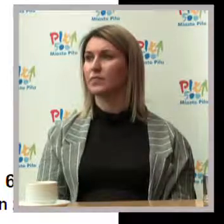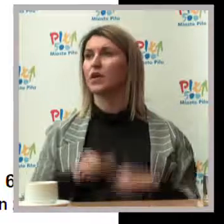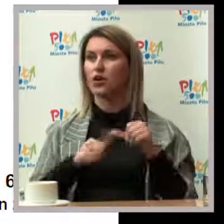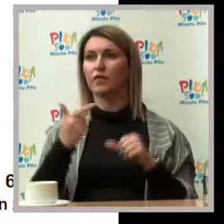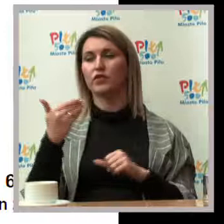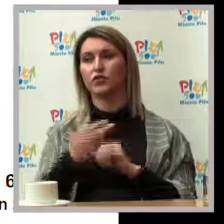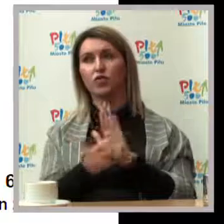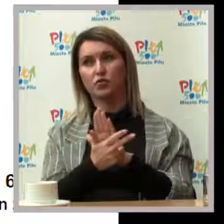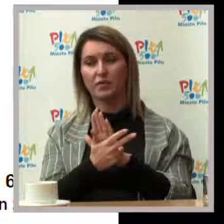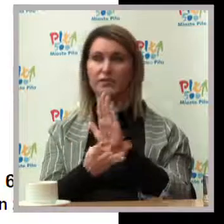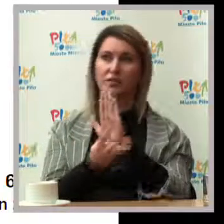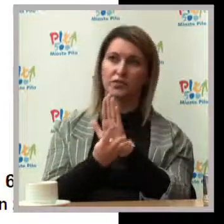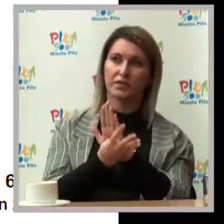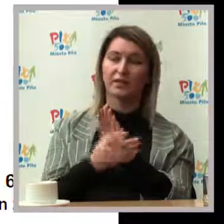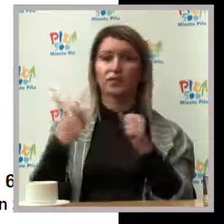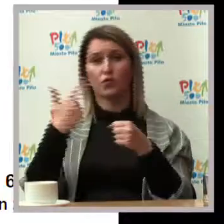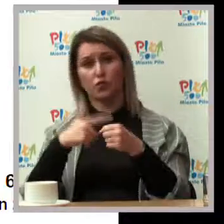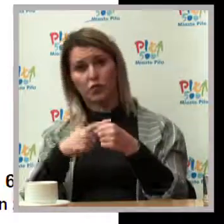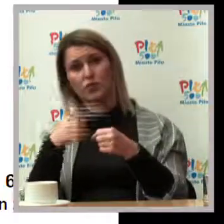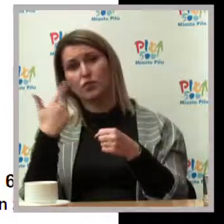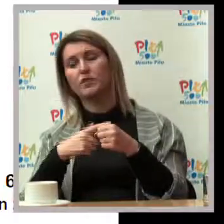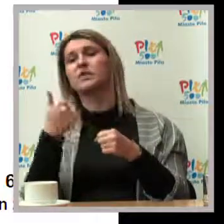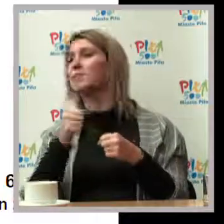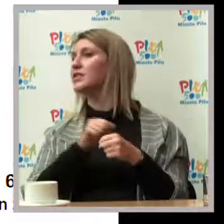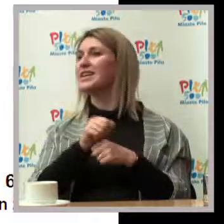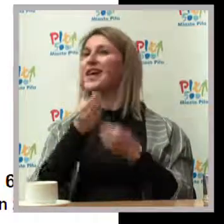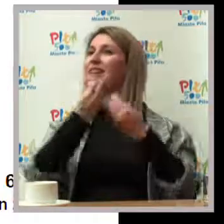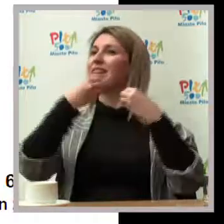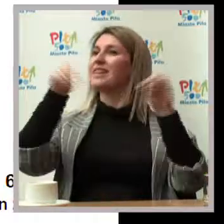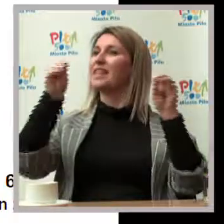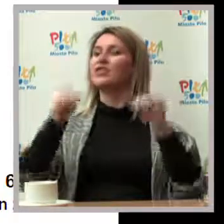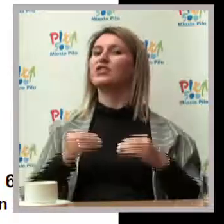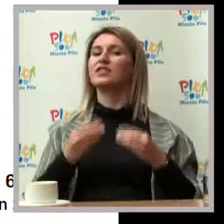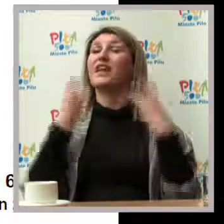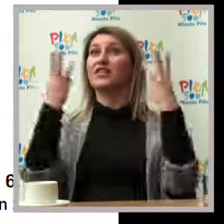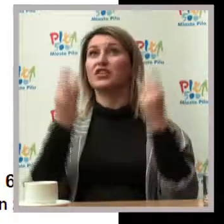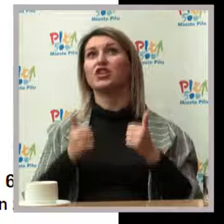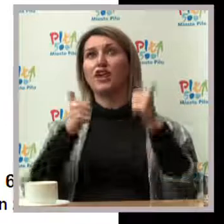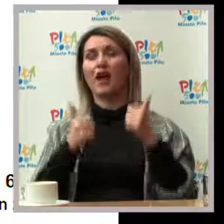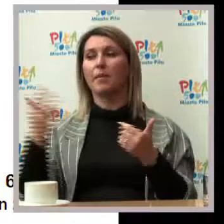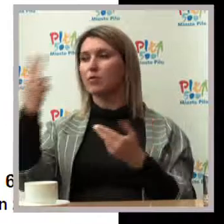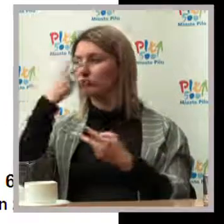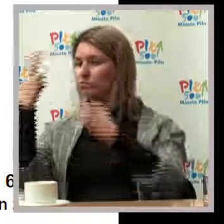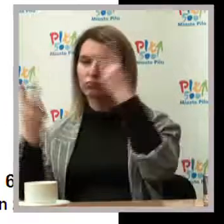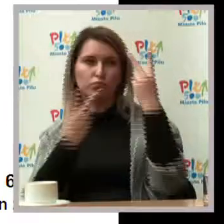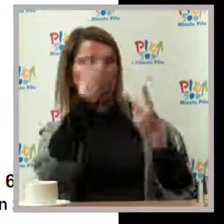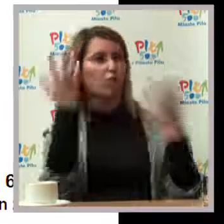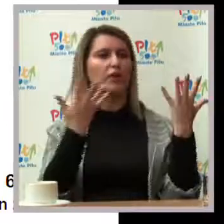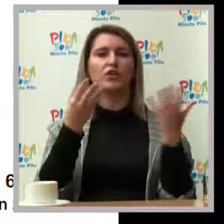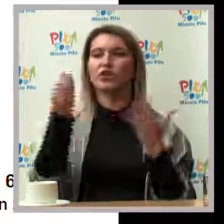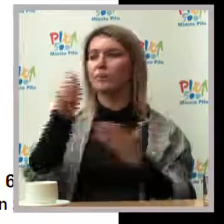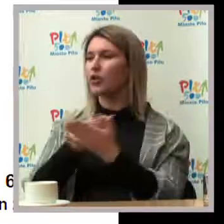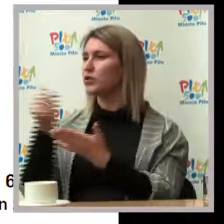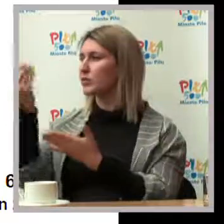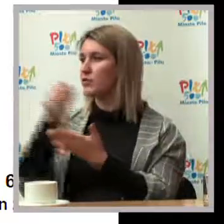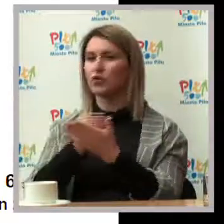2019, 2020 i 2021 są kluczowe dla miasta w pozyskiwaniu środków zewnętrznych w ramach dofinansowania z budżetu Unii